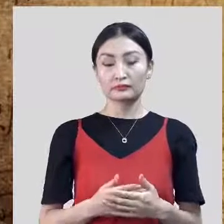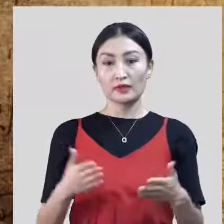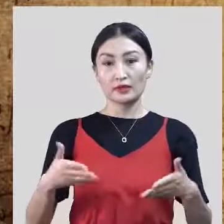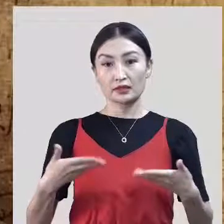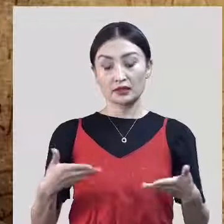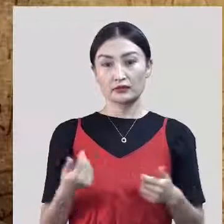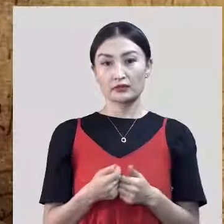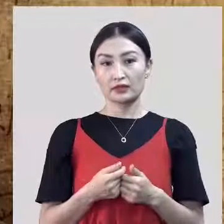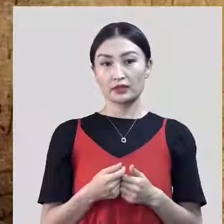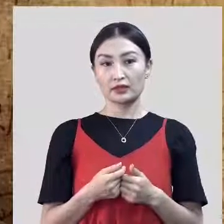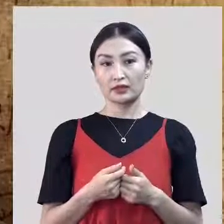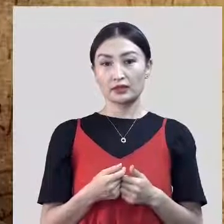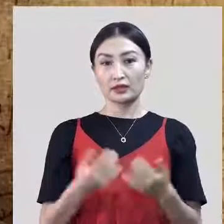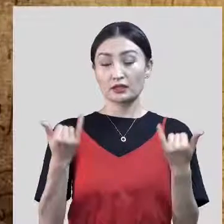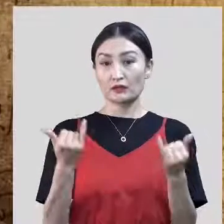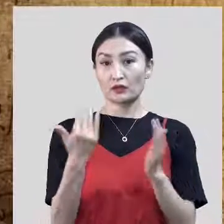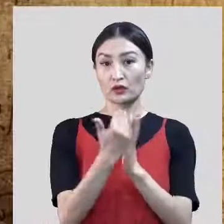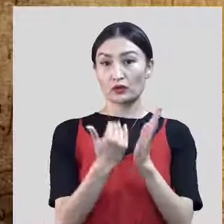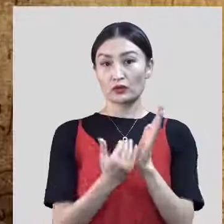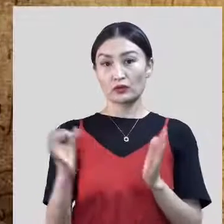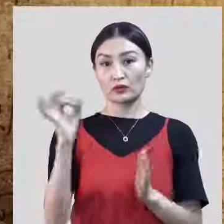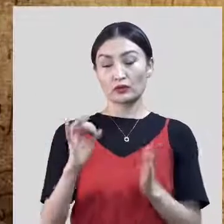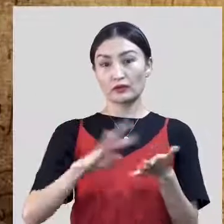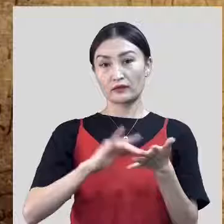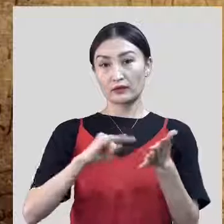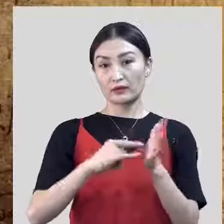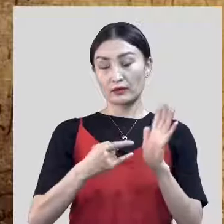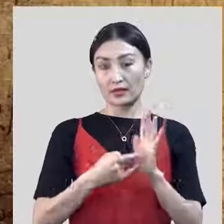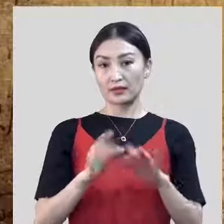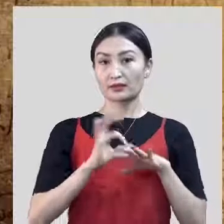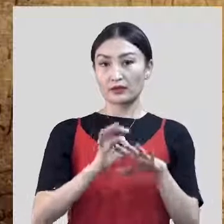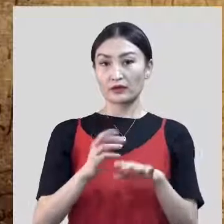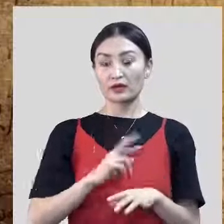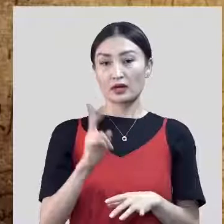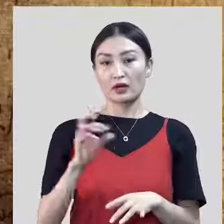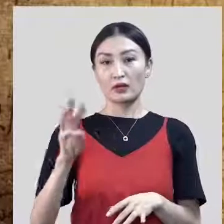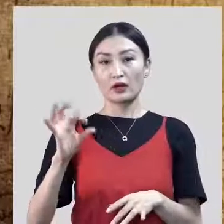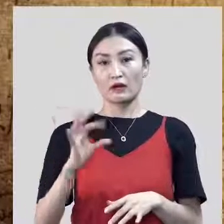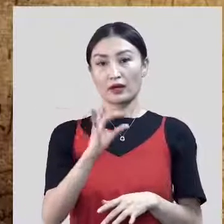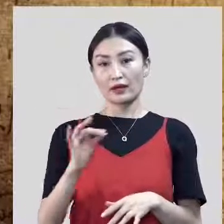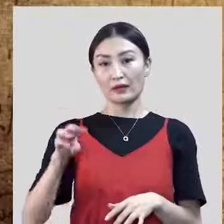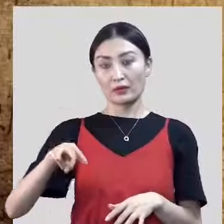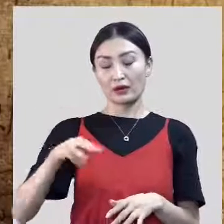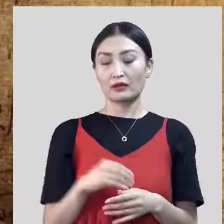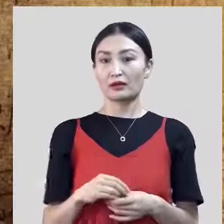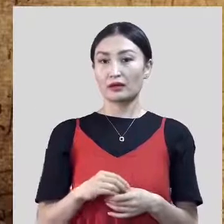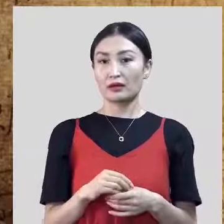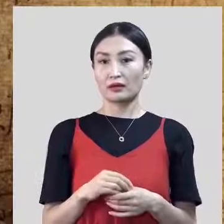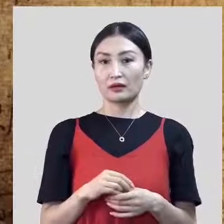здравствуйте сегодня урок истории в 9 классе проведу я комарова ирина михайловна